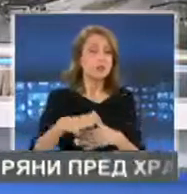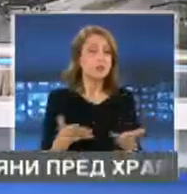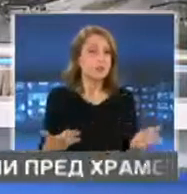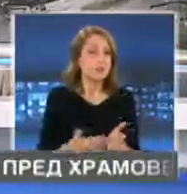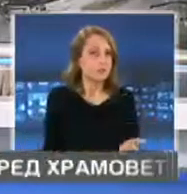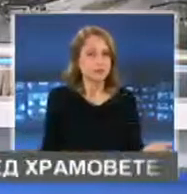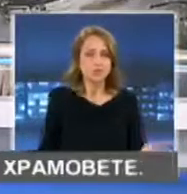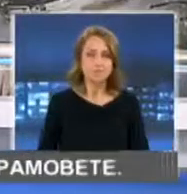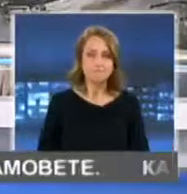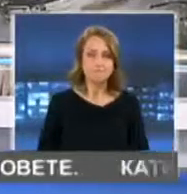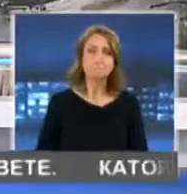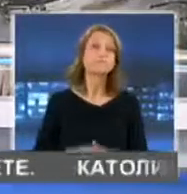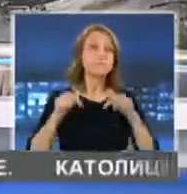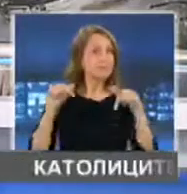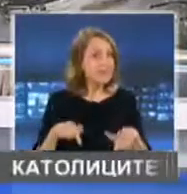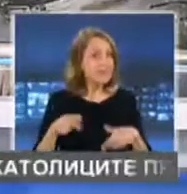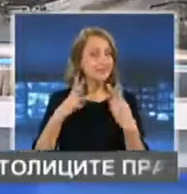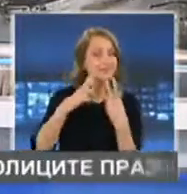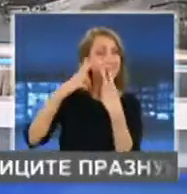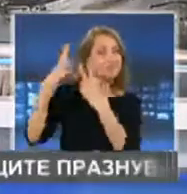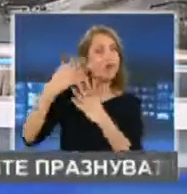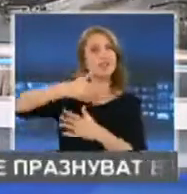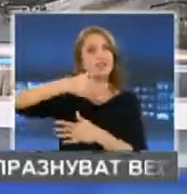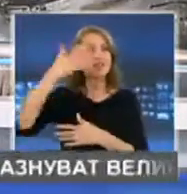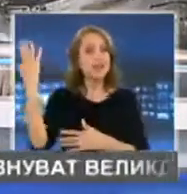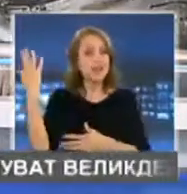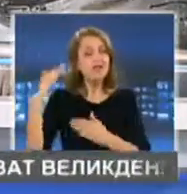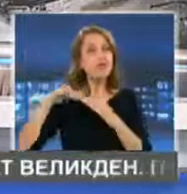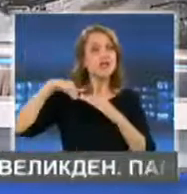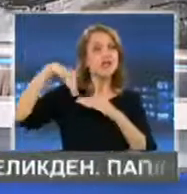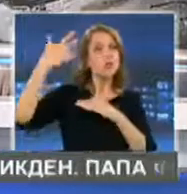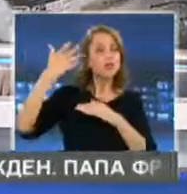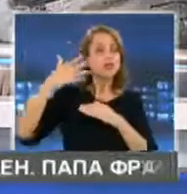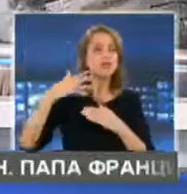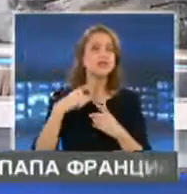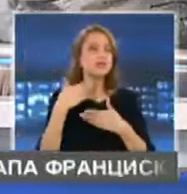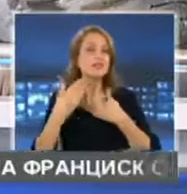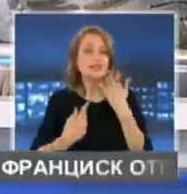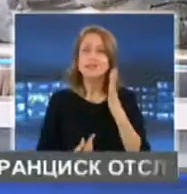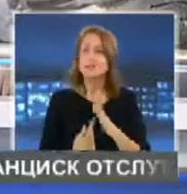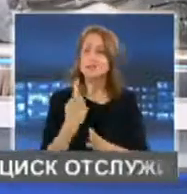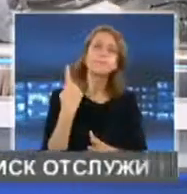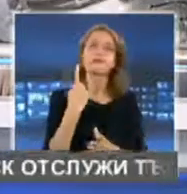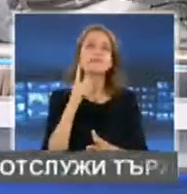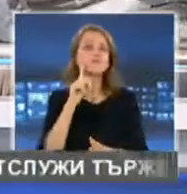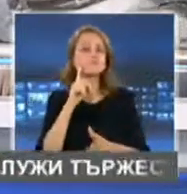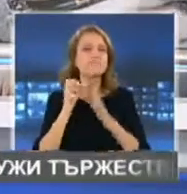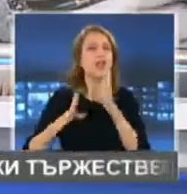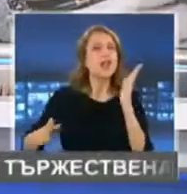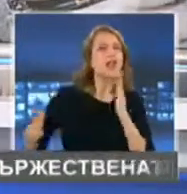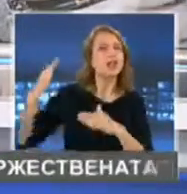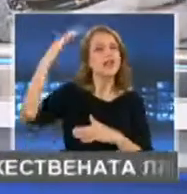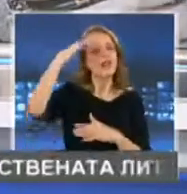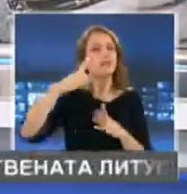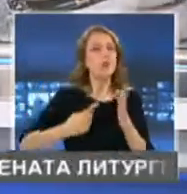края на емисията поглед към небето и отвъд него. Репортерът Живко Константинов разказва за първия примат, летял в космоса. Ще